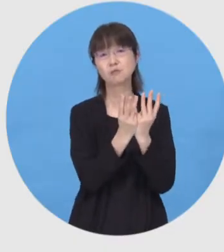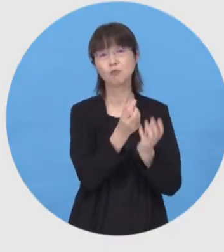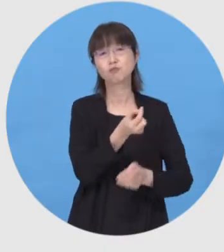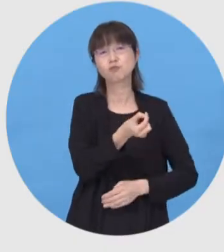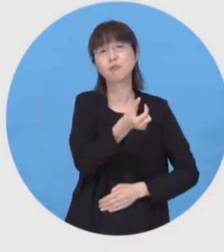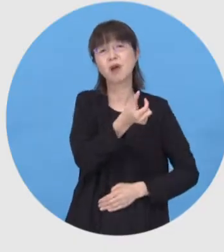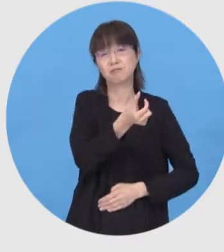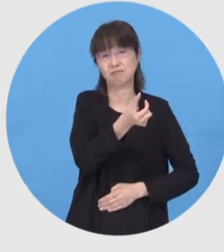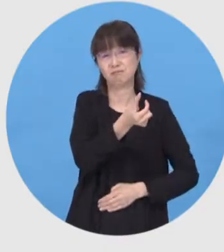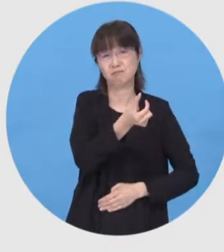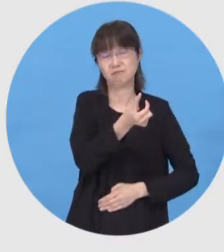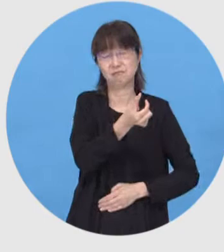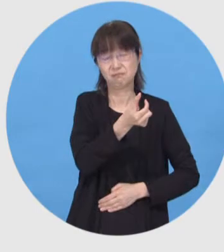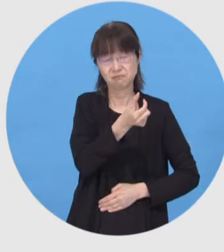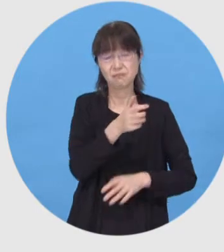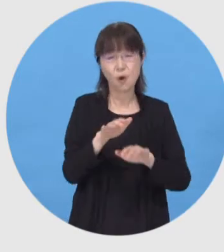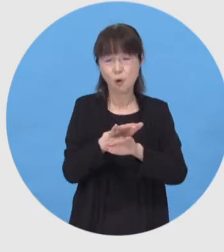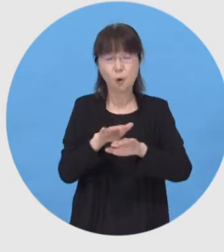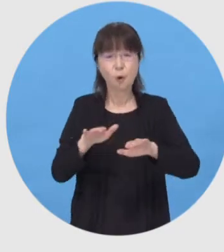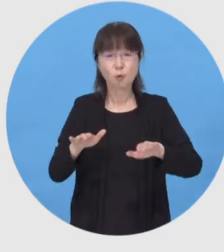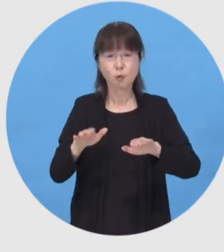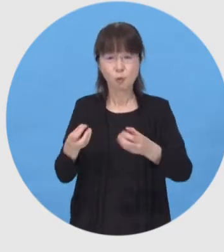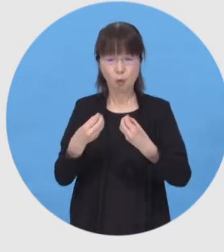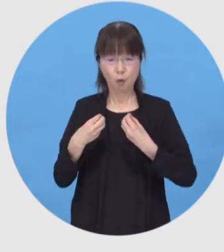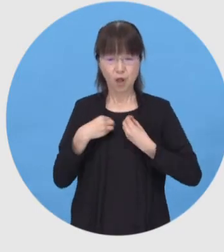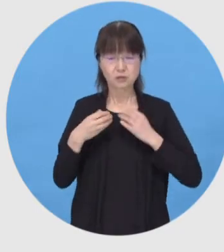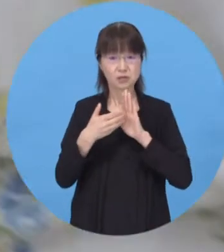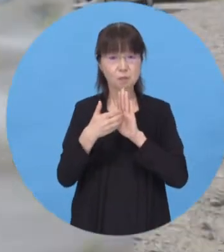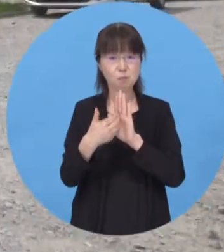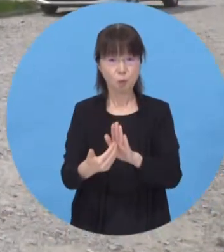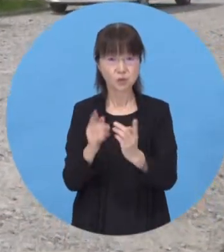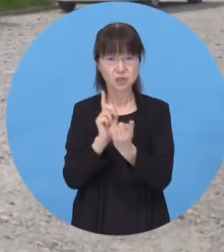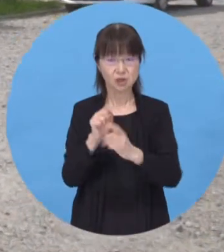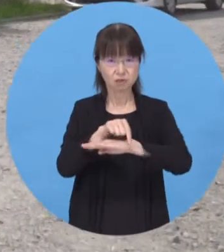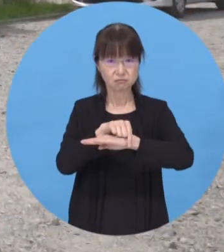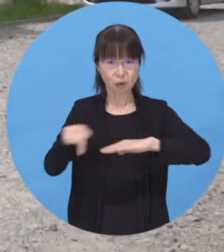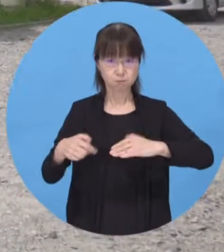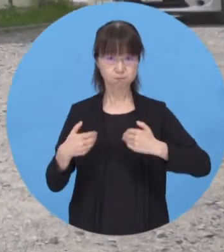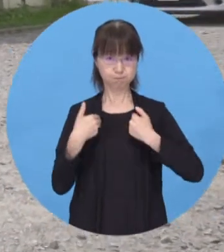ず、幼児の感染防止対策は急務となっています。